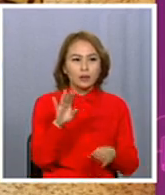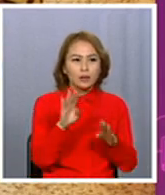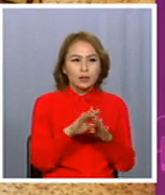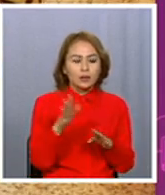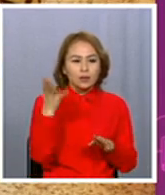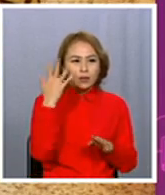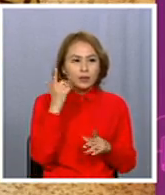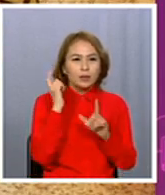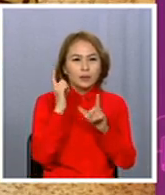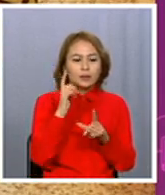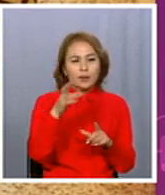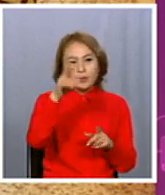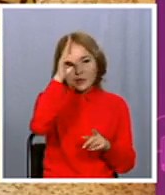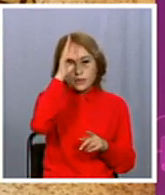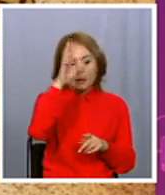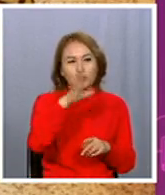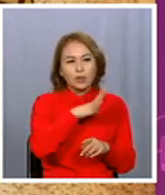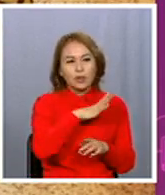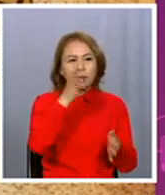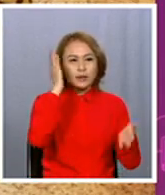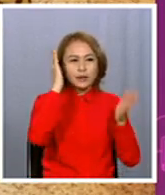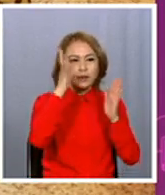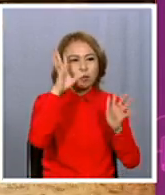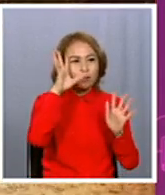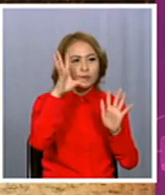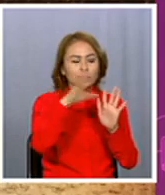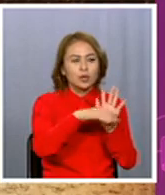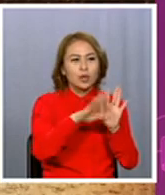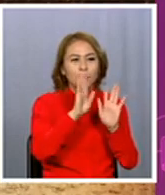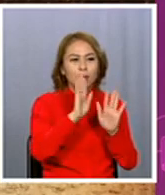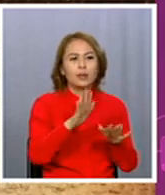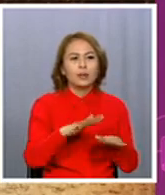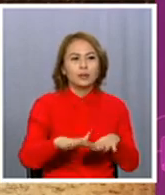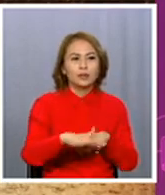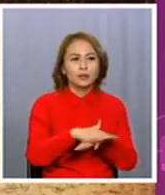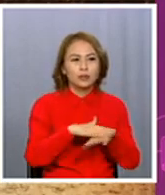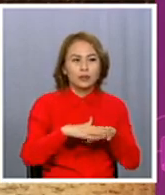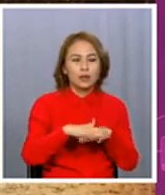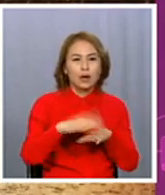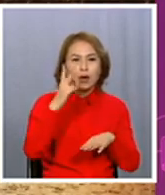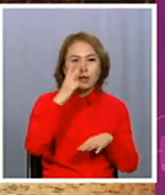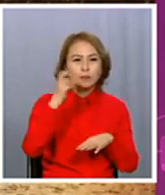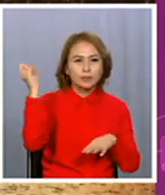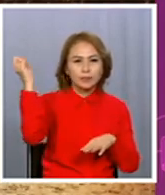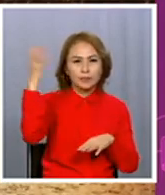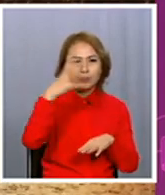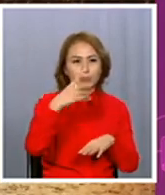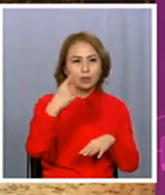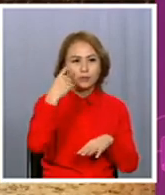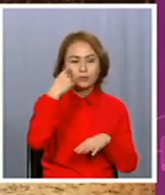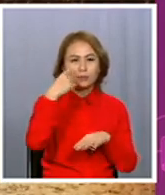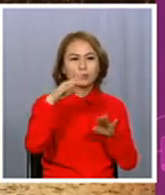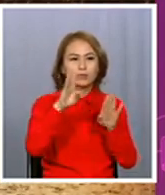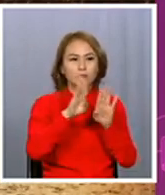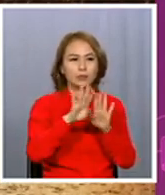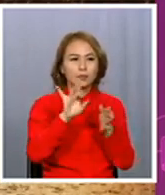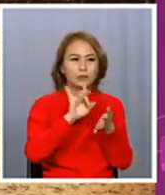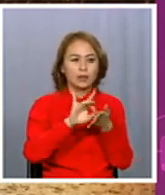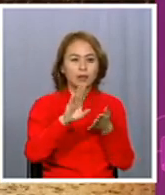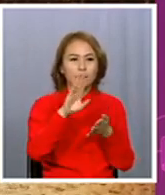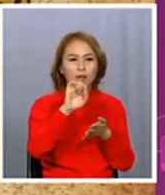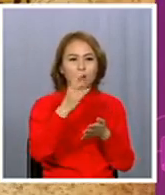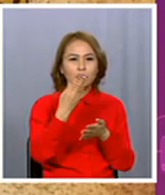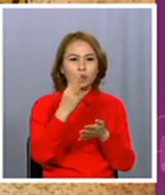тиелген есектер керуені бір жерге түнеуге тоқтайды, бірақ керуен айдаушы аспандағы жарық жұлдызды байқап қалатта оны таң шолпан деп